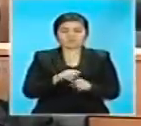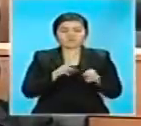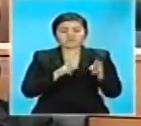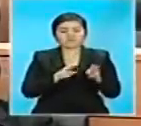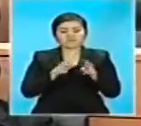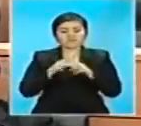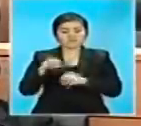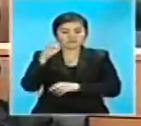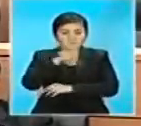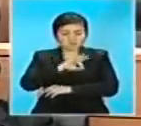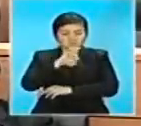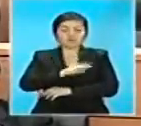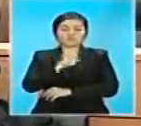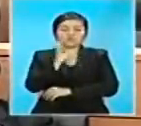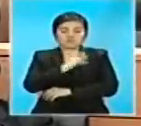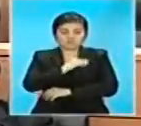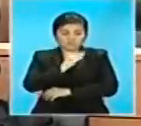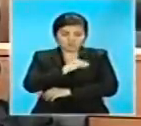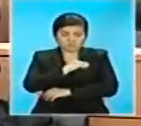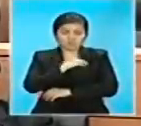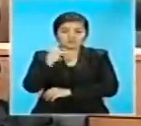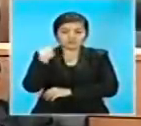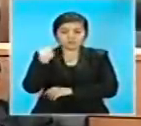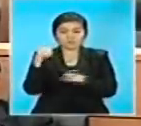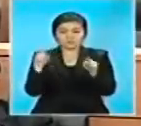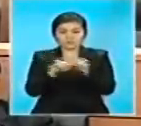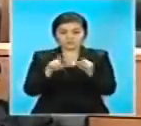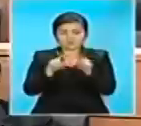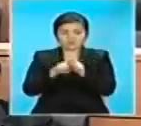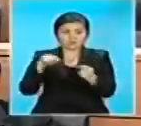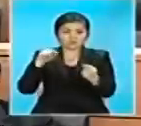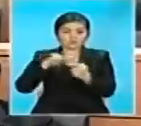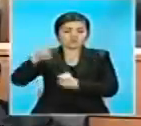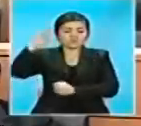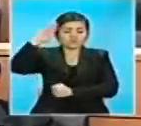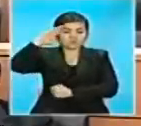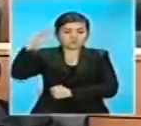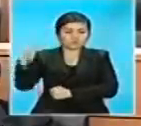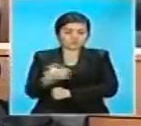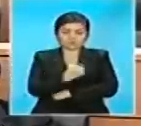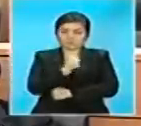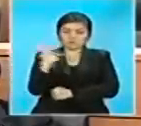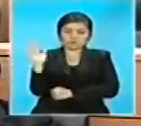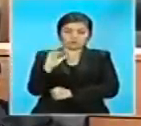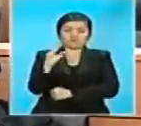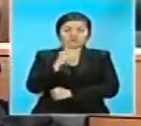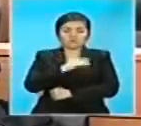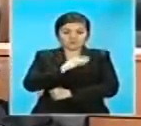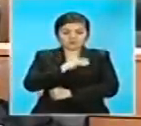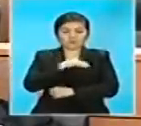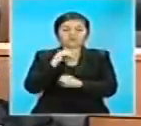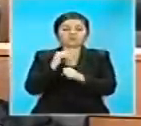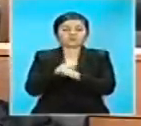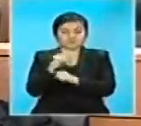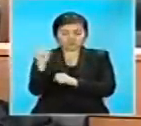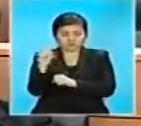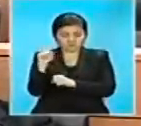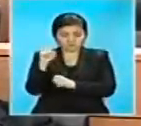การกลิ่งเกรงกลัวในการที่จะปฏิวัติรัฐประหาร ซึ่งผมก็มีแนวความคิดว่